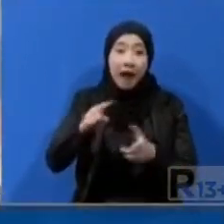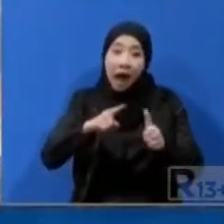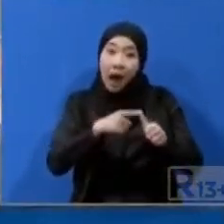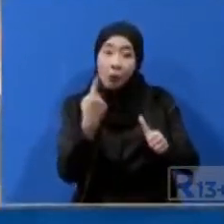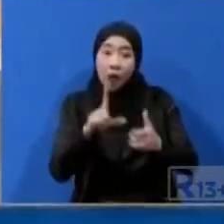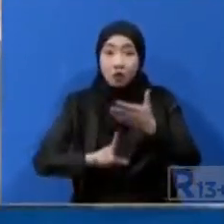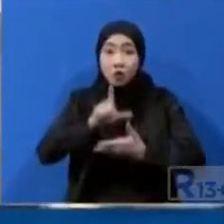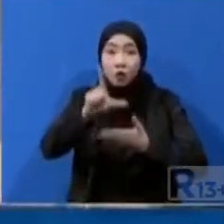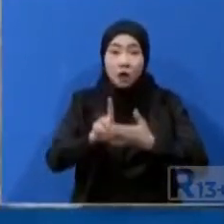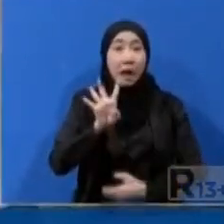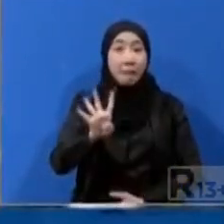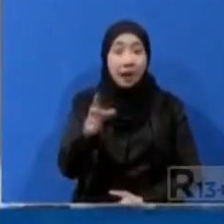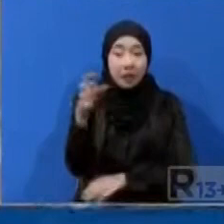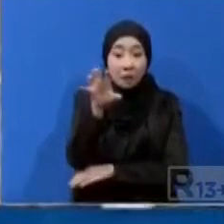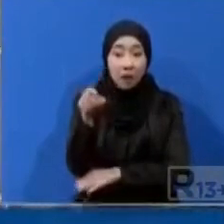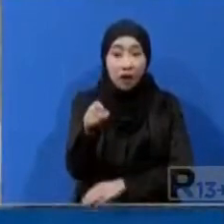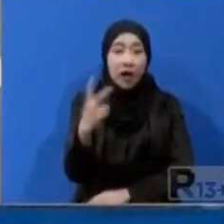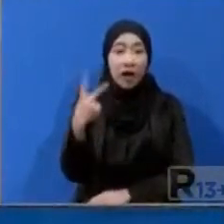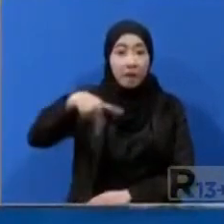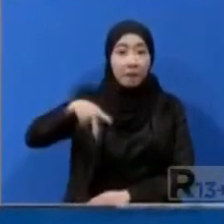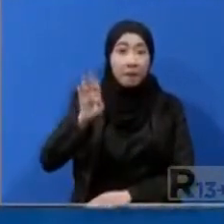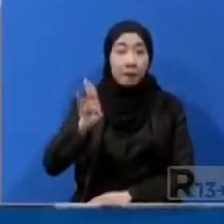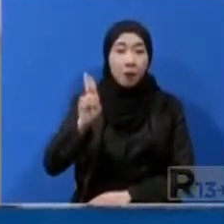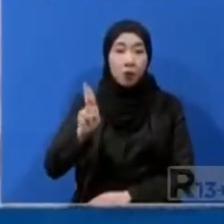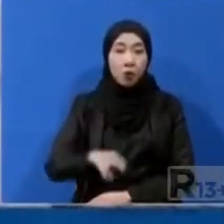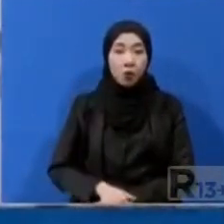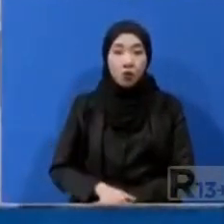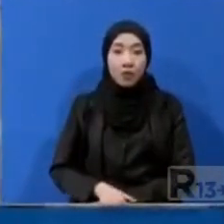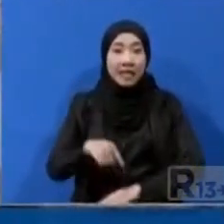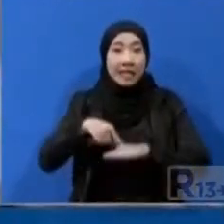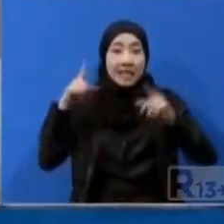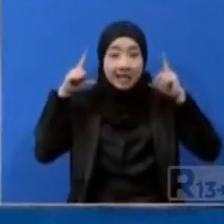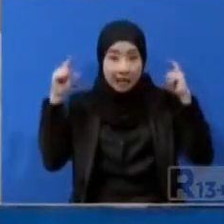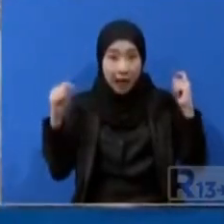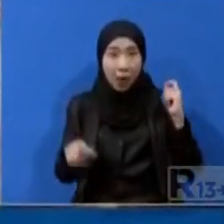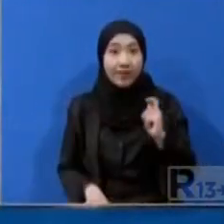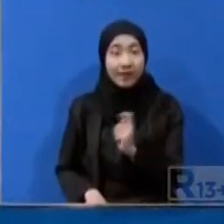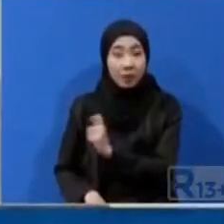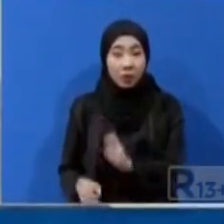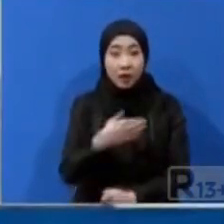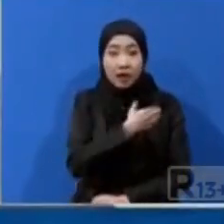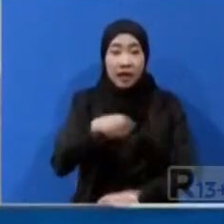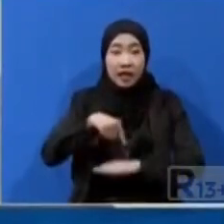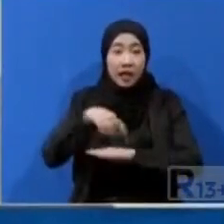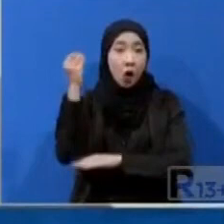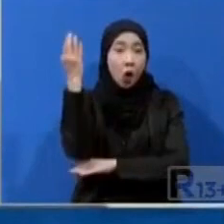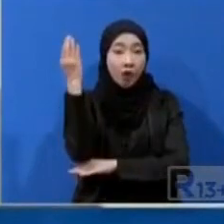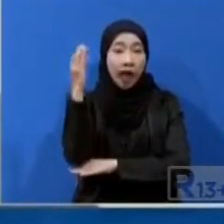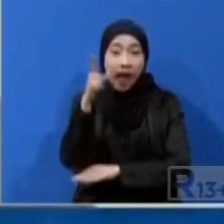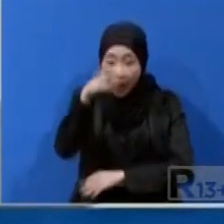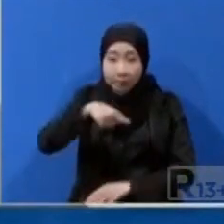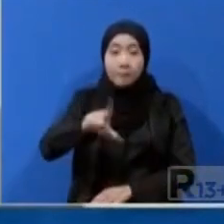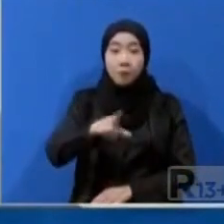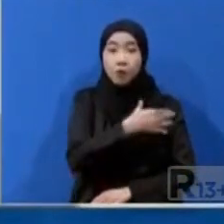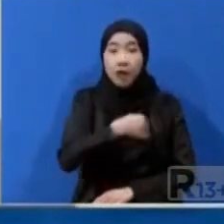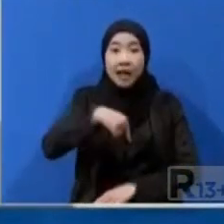proyek SPAM itu antara lain proyek KPBU SPAM Regional Unggulan di Jawa Timur, proyek KPBU SPAM Kota Bandar Lampung, proyek